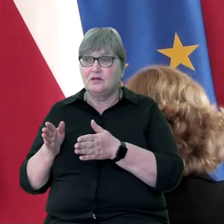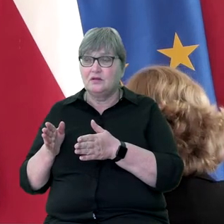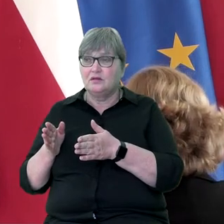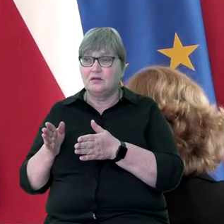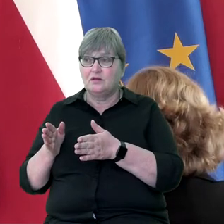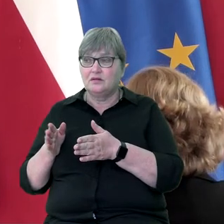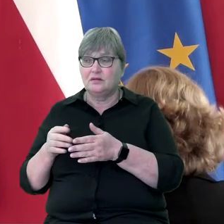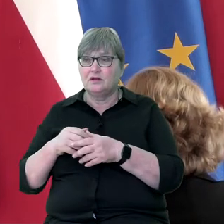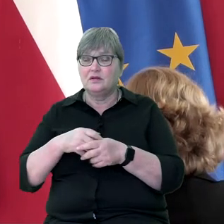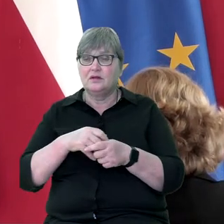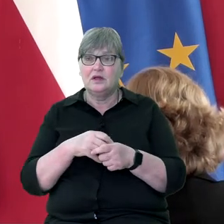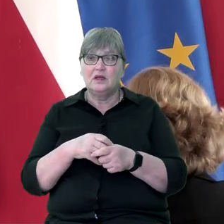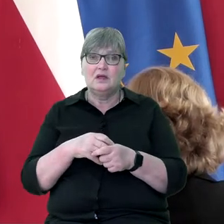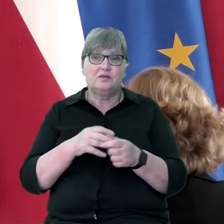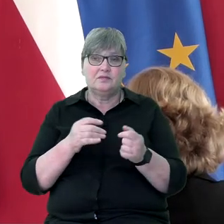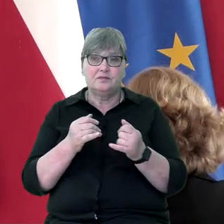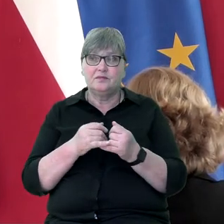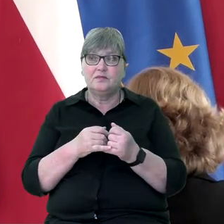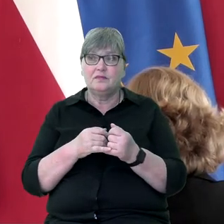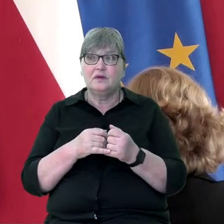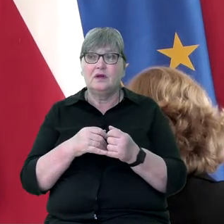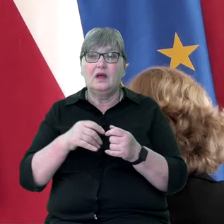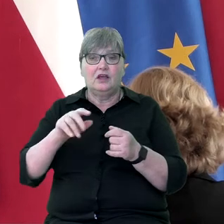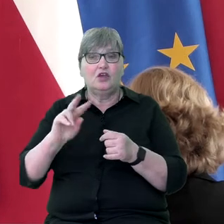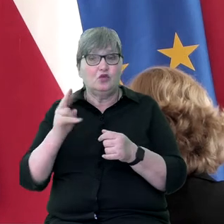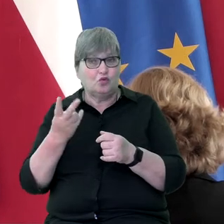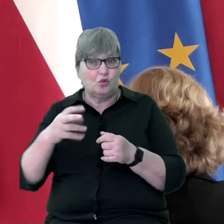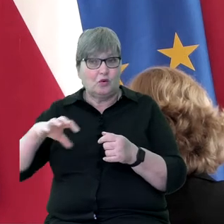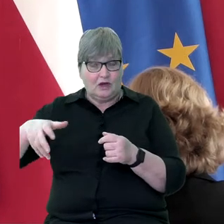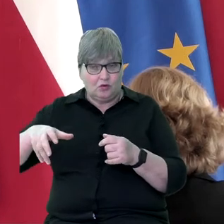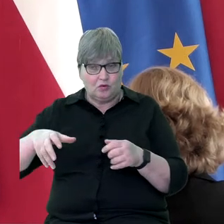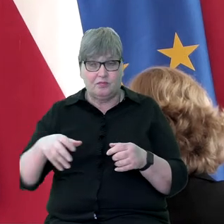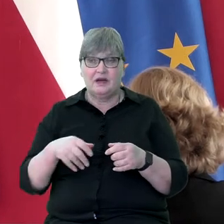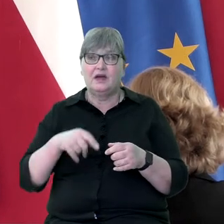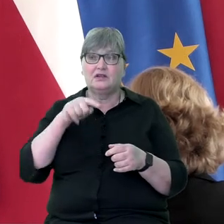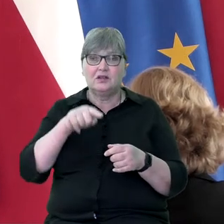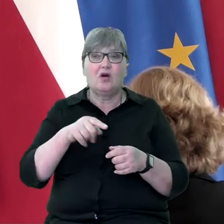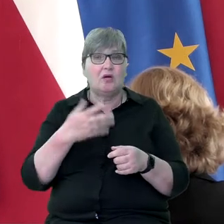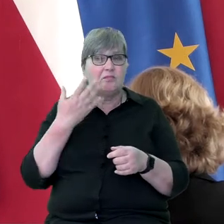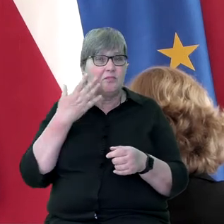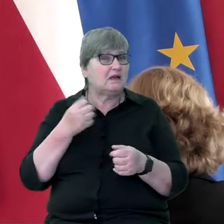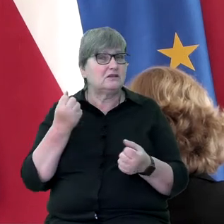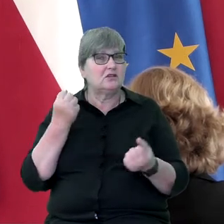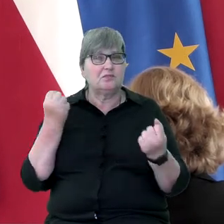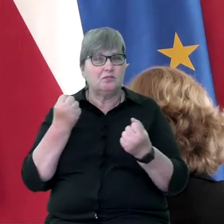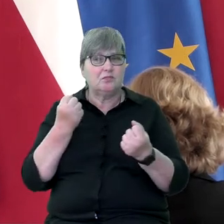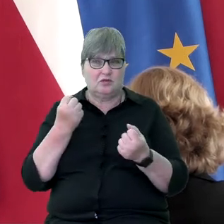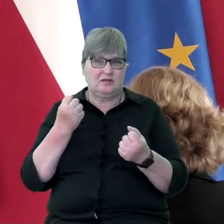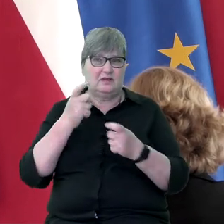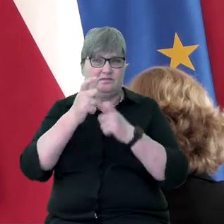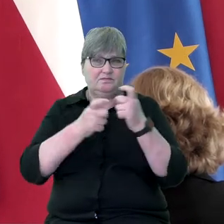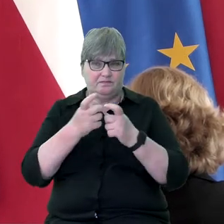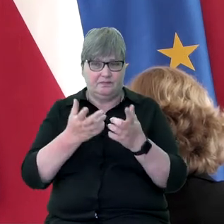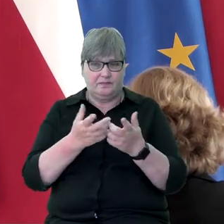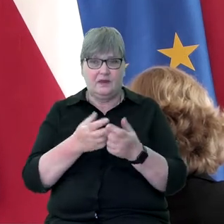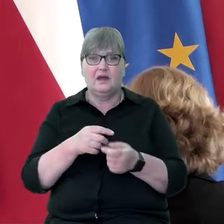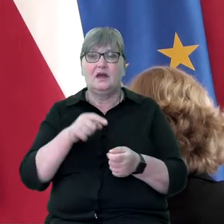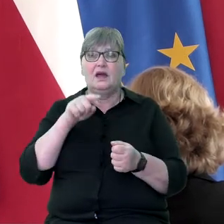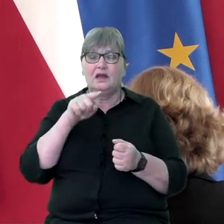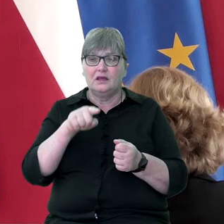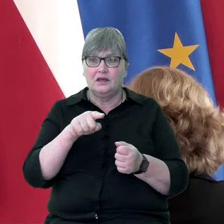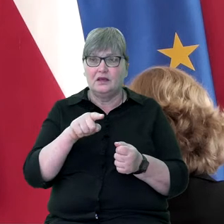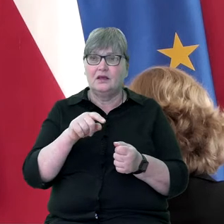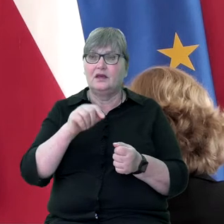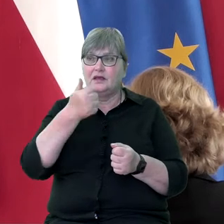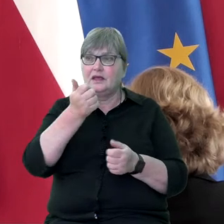działającą w wielu wymiarach opozycją. No i ten spór z jednej, znaczy jakby jedna część tego sporu